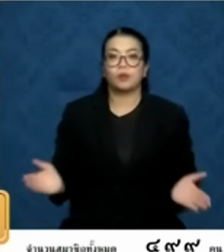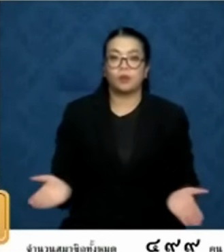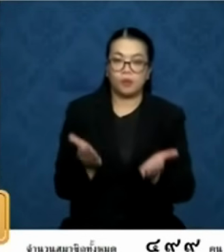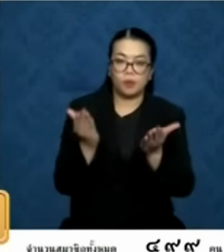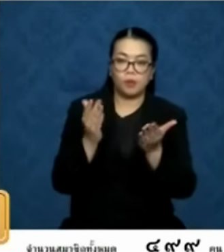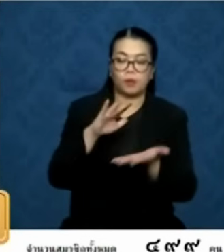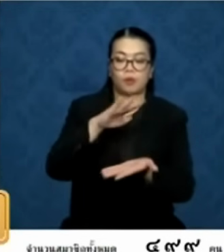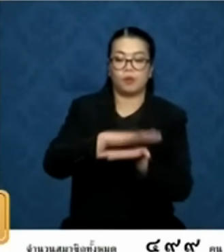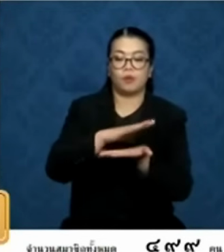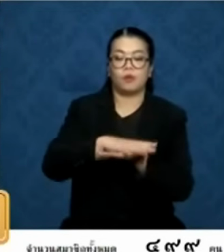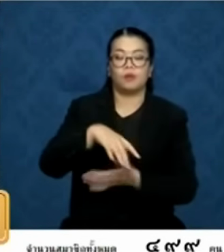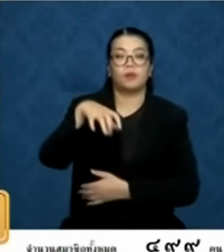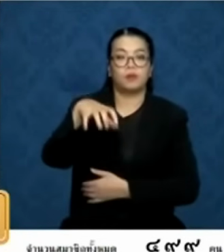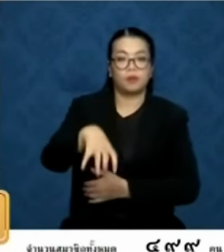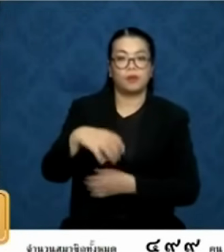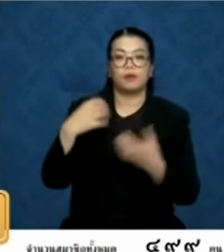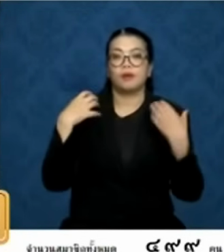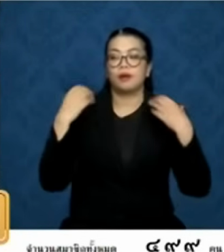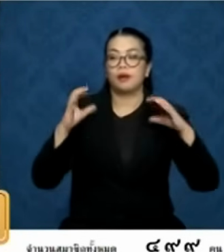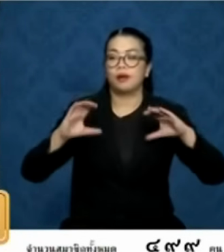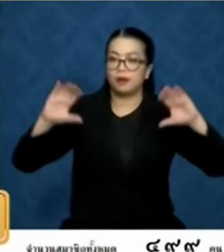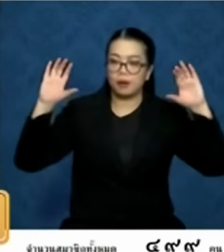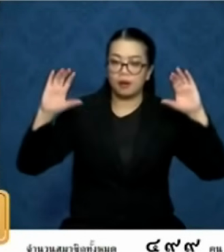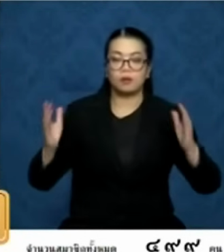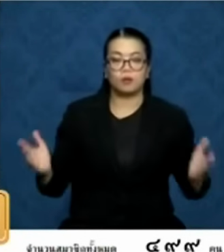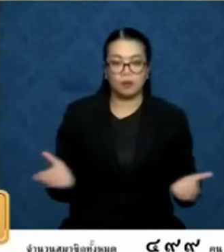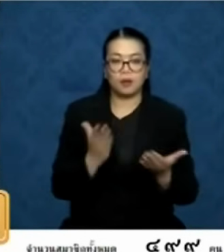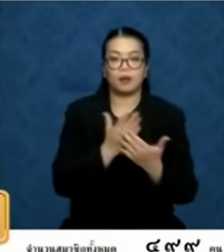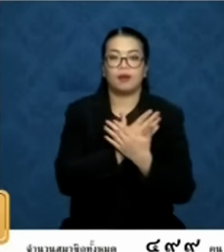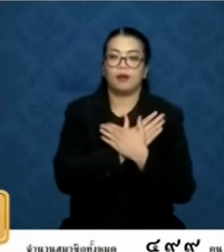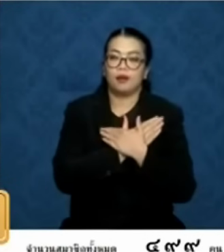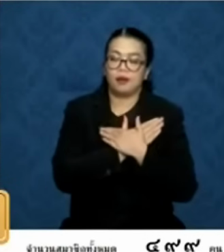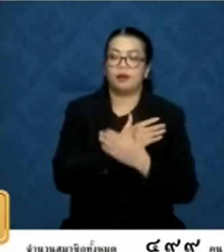ในสถานศึกษาของรัฐเสริมสร้างความรักชาติ